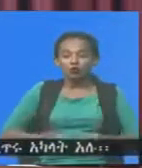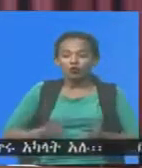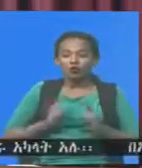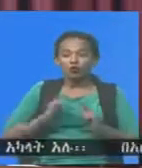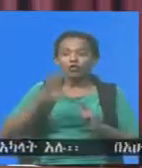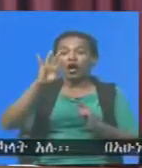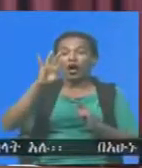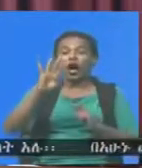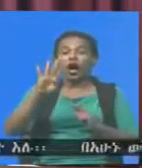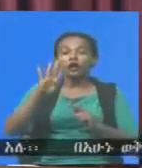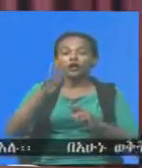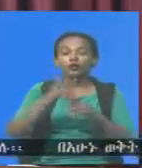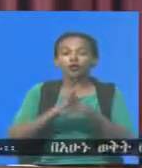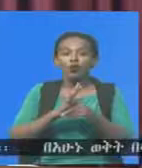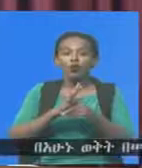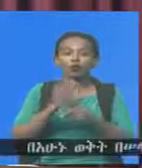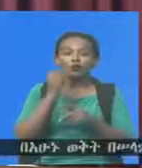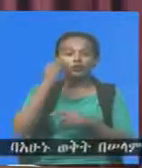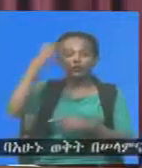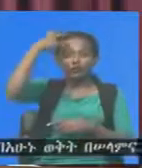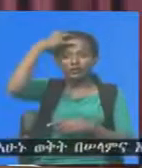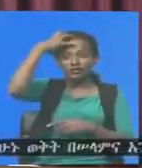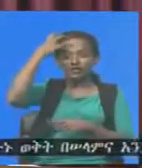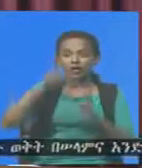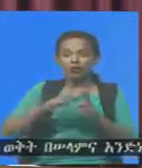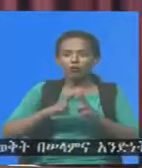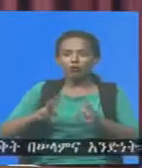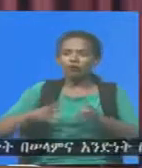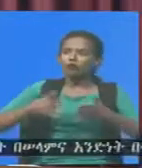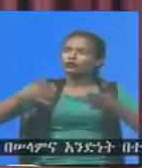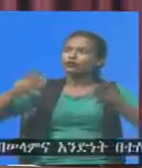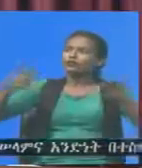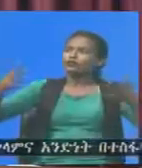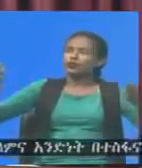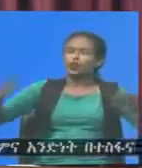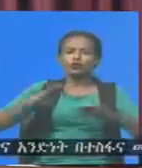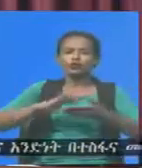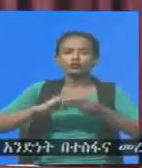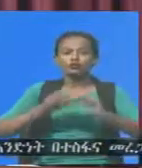ኪሎ ቤተ መንግስት በጣም ድል ቢሆነ ታሪክ ይዟል።